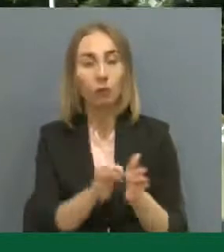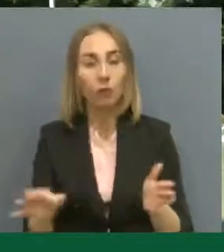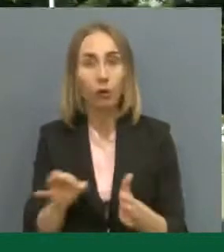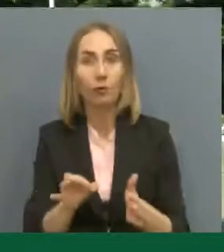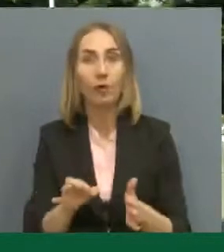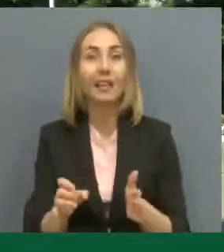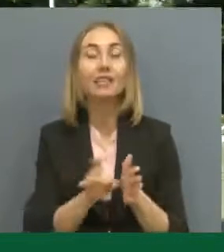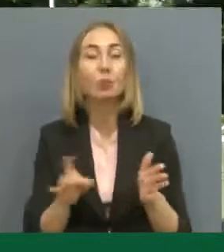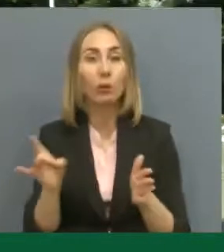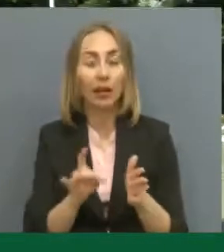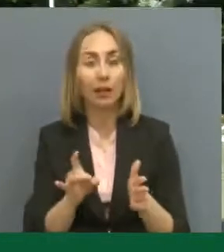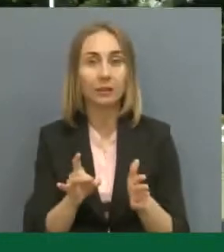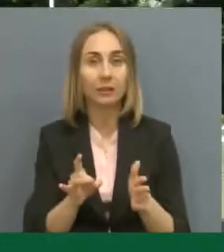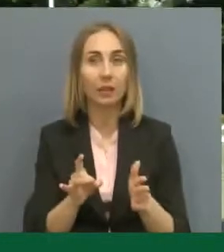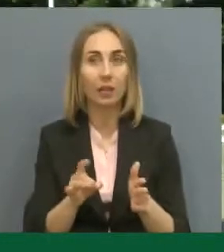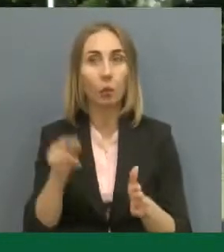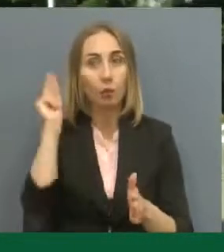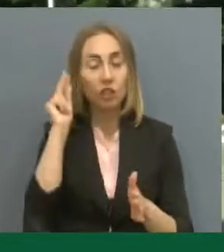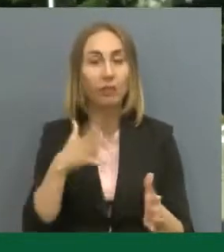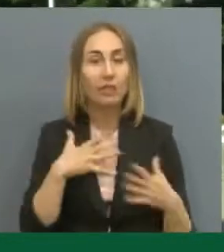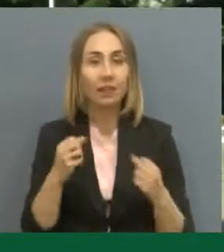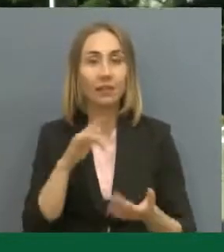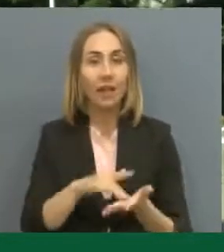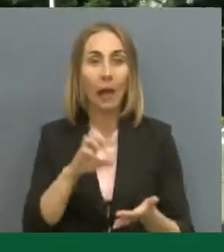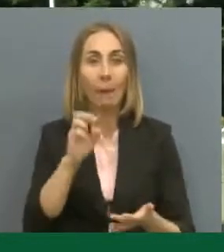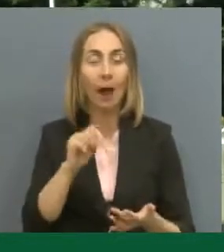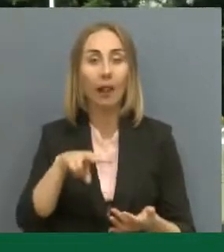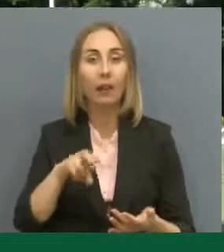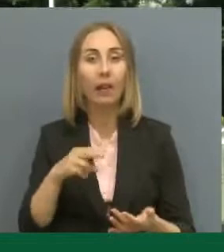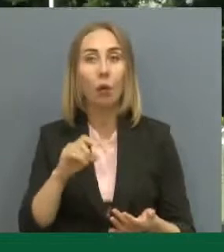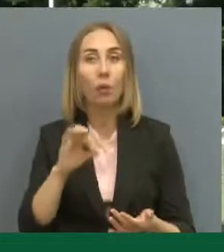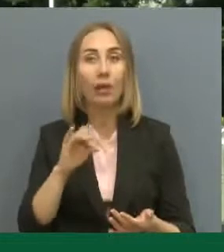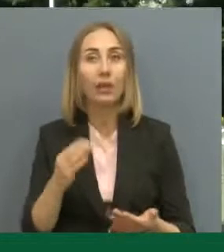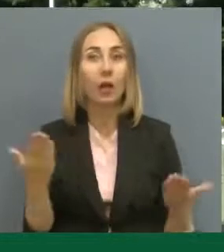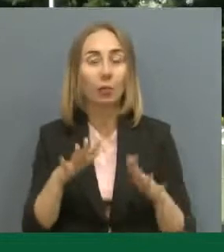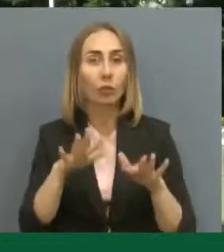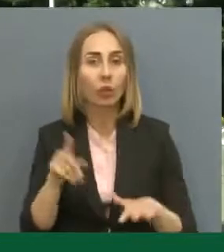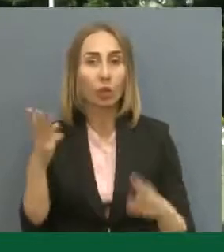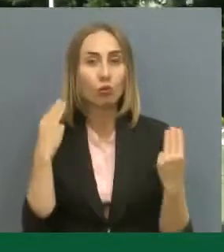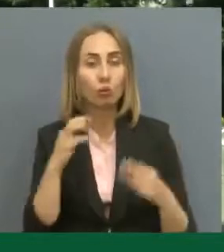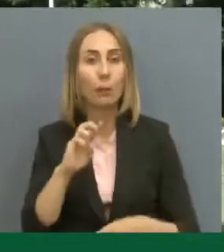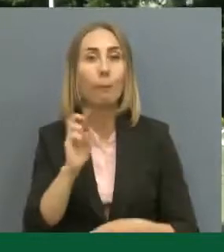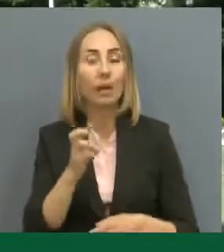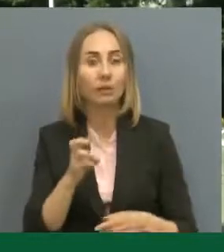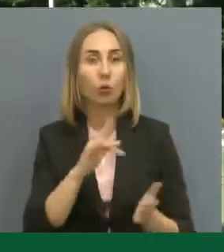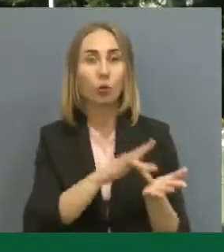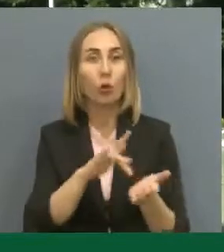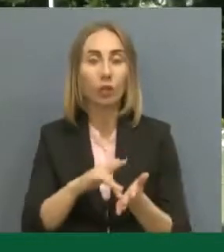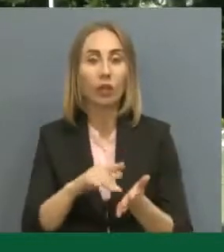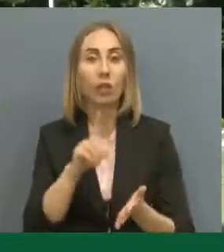и республиканский учебно-оздоровительный центр «Балдаурен», который находится на территории Щучинско-Боровской курортной